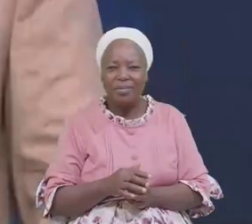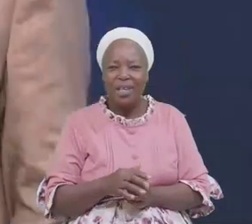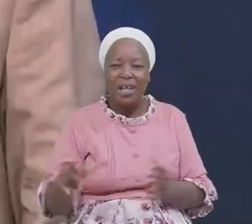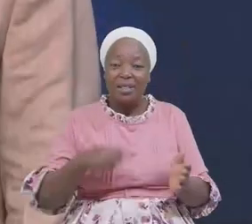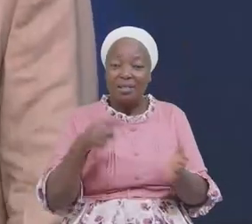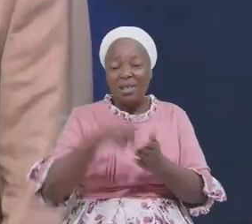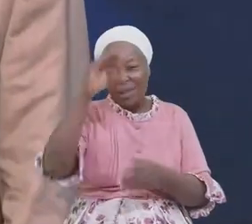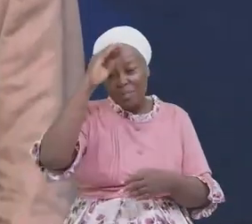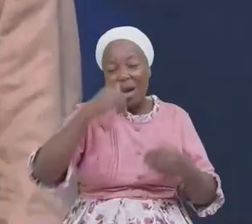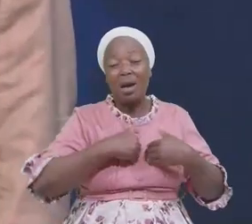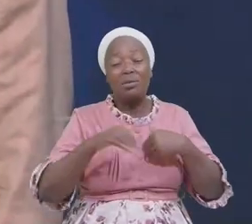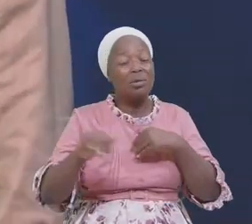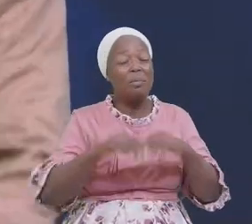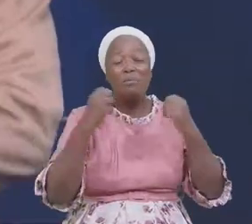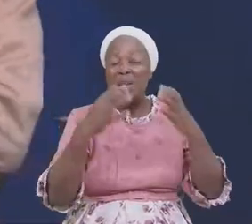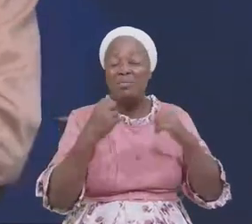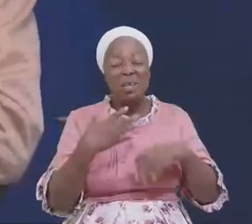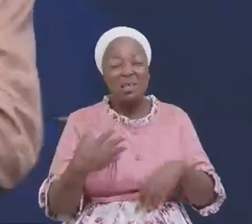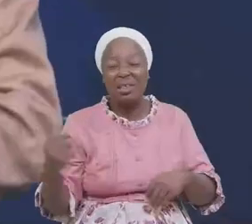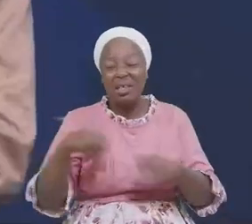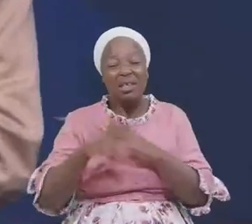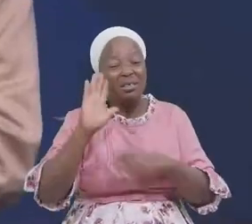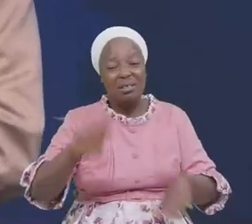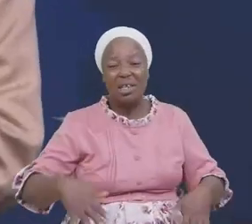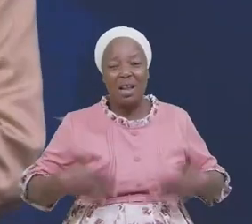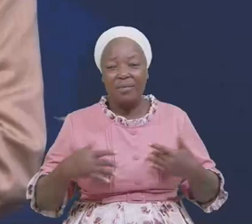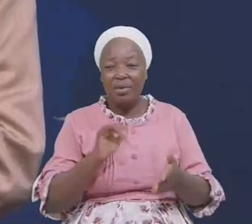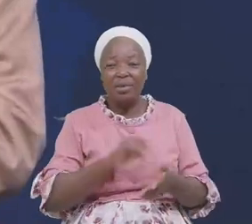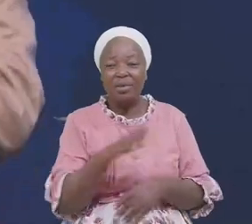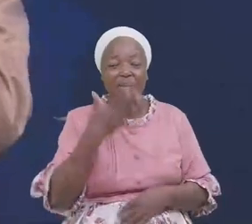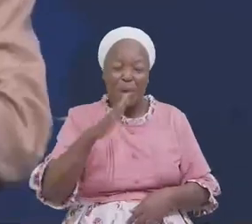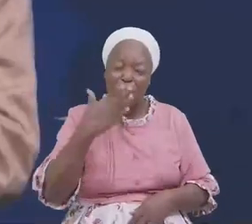Il avait beaucoup fait dans sa vie, de mauvaises choses,